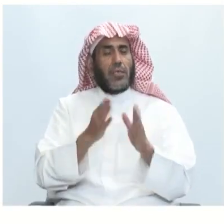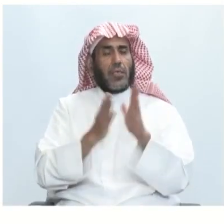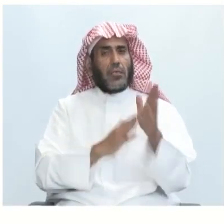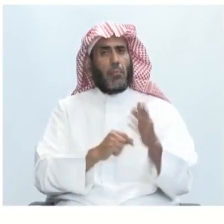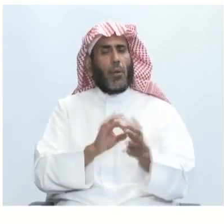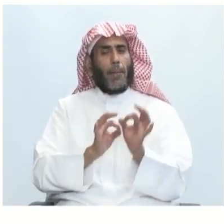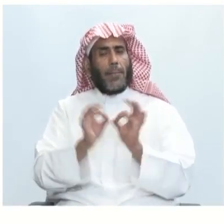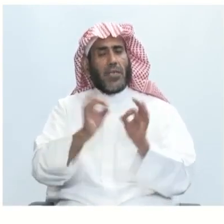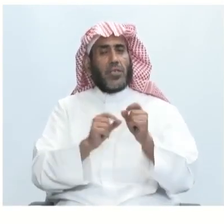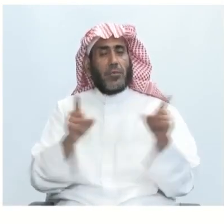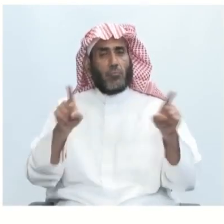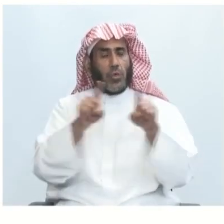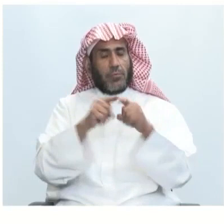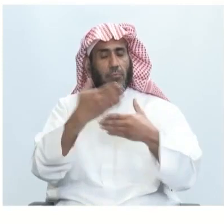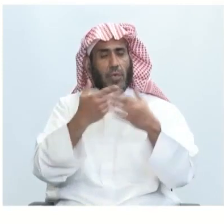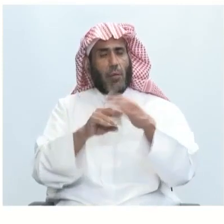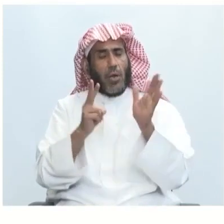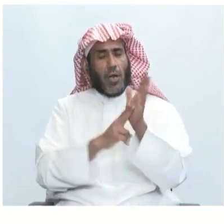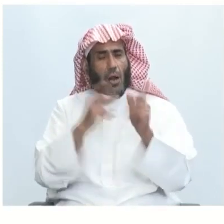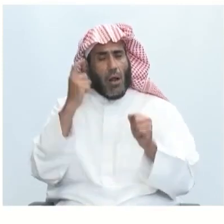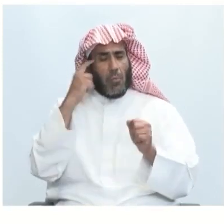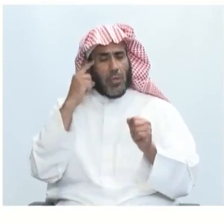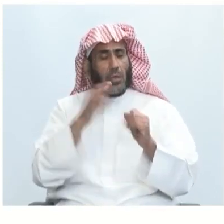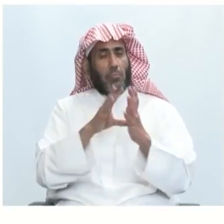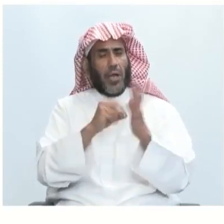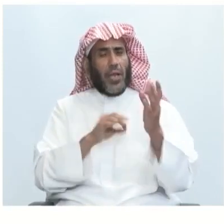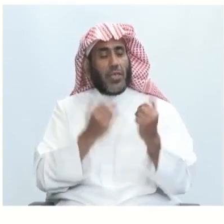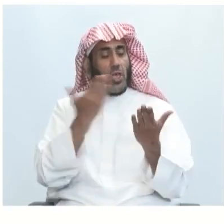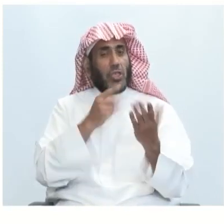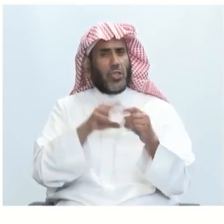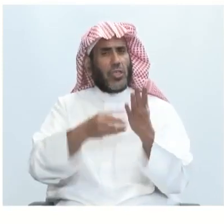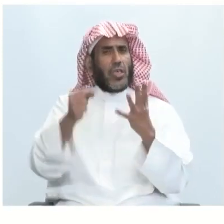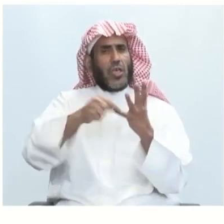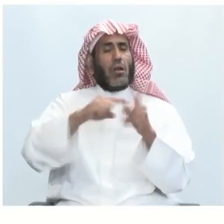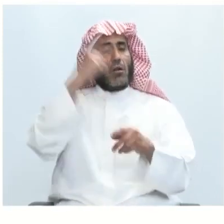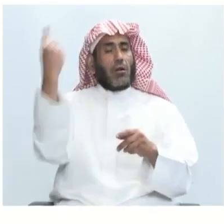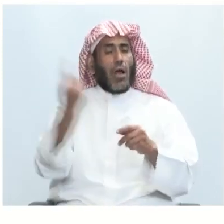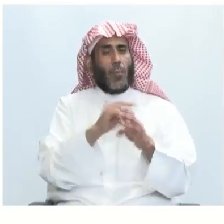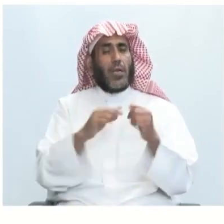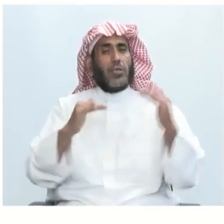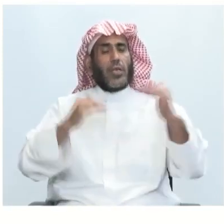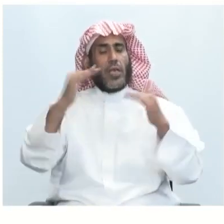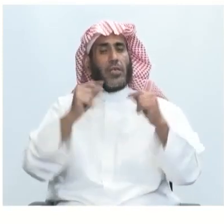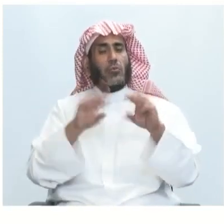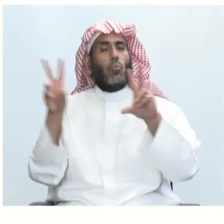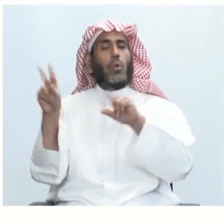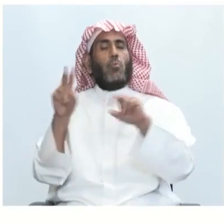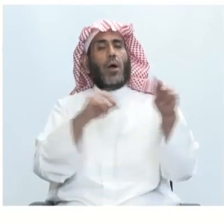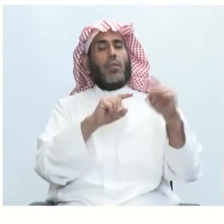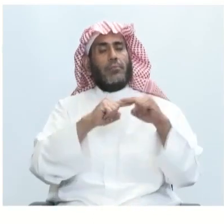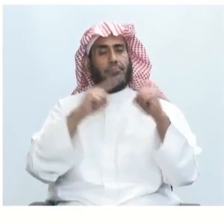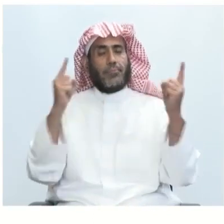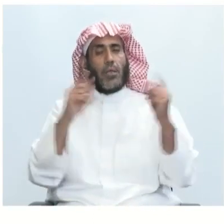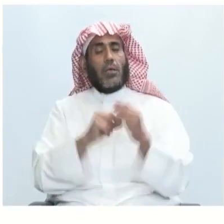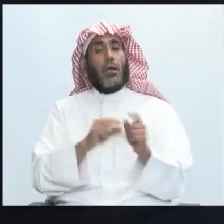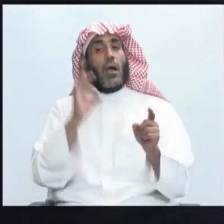منهجيه مناسبه لبناء البرهان المنطقي منهج الاستقراء ومنهج الاستنتاج ومنهج القياس والمماثله هذه هي